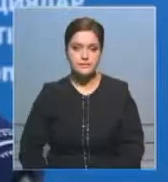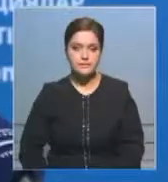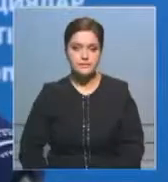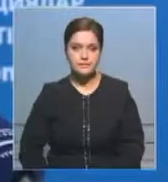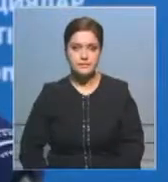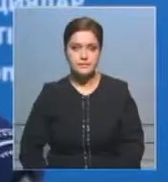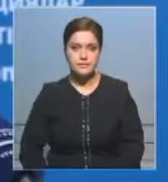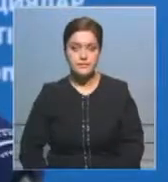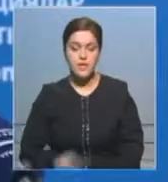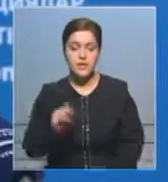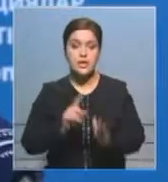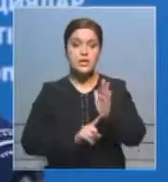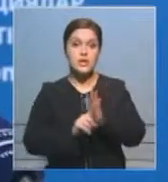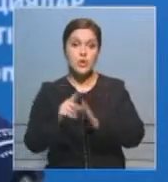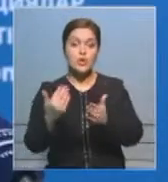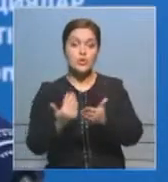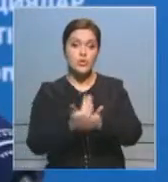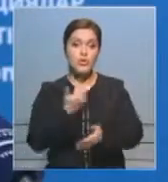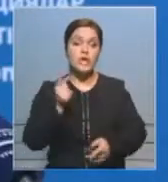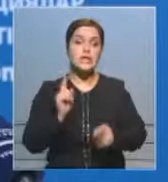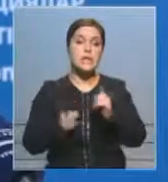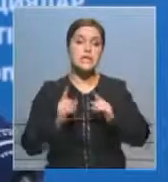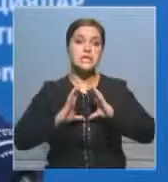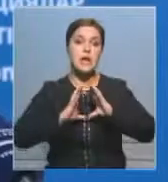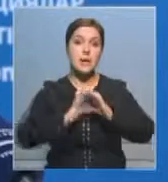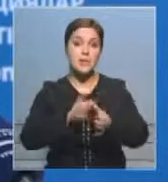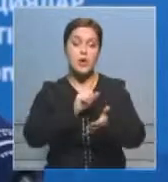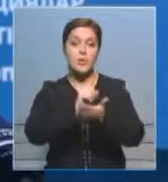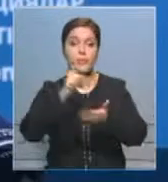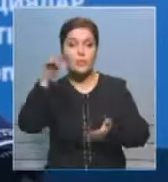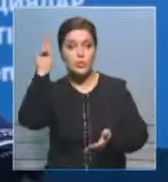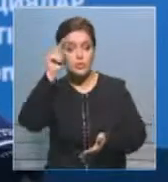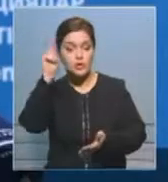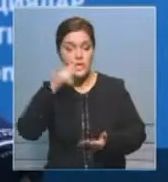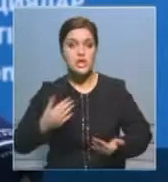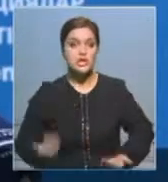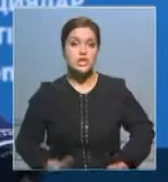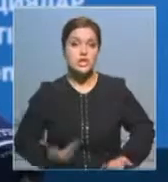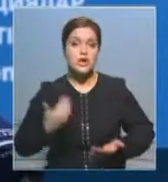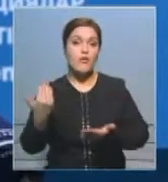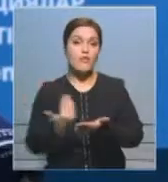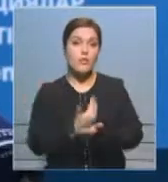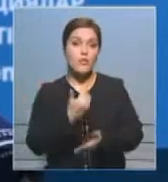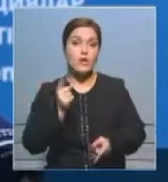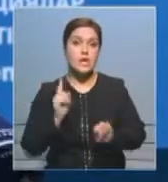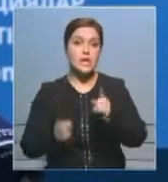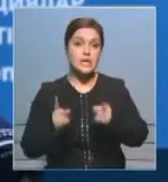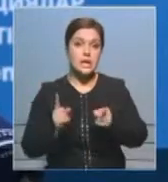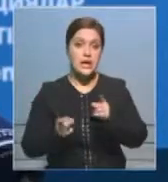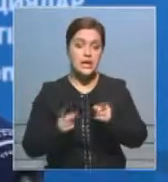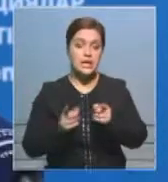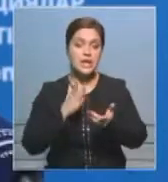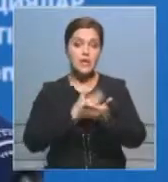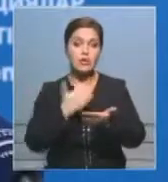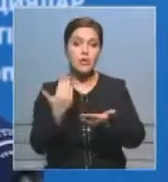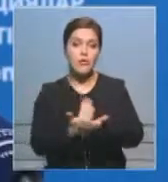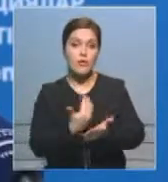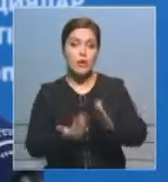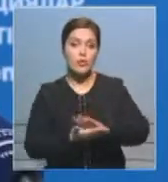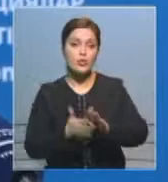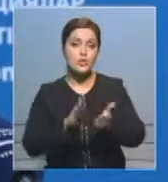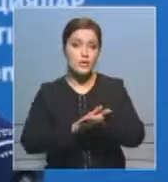наступает новый реальность мира необходимо научиться жить новых реалиях новых условиях